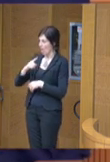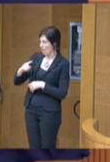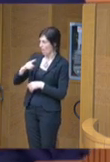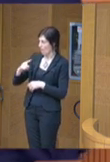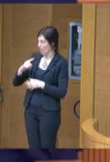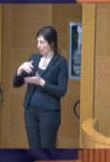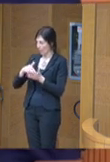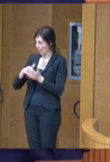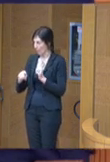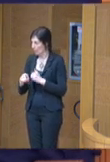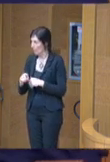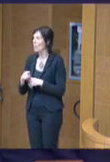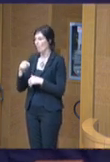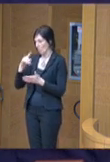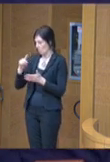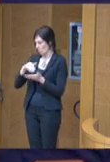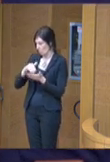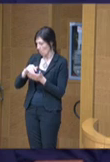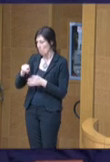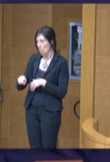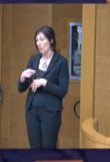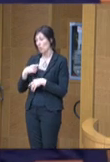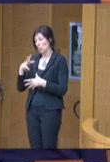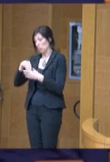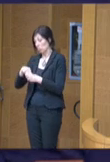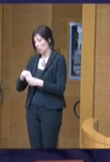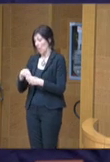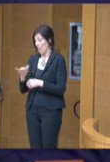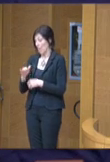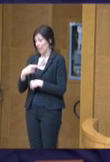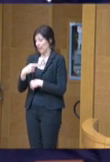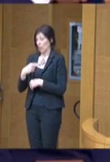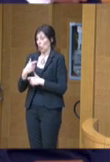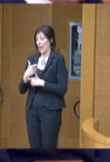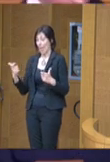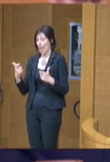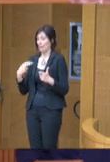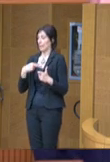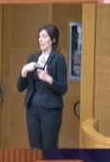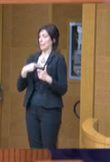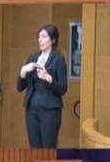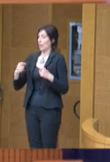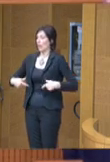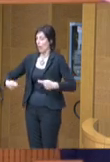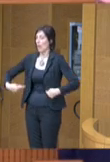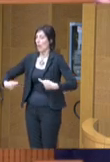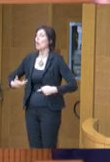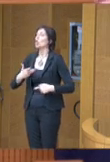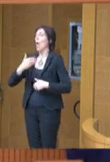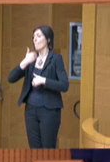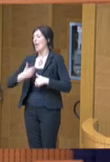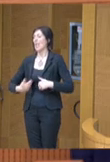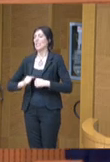grado, in cui è inserito questo bambino grave, costretto alla carrozzina con tetraparesi